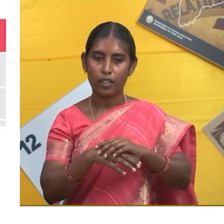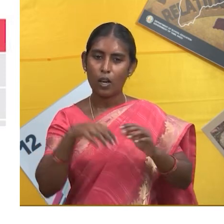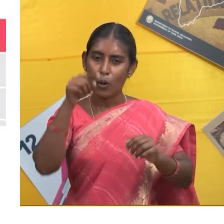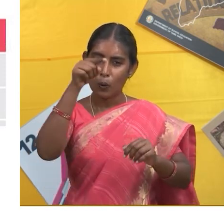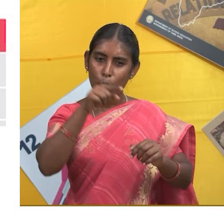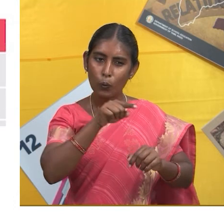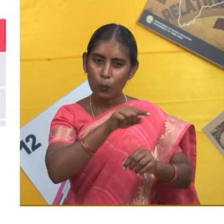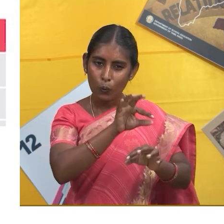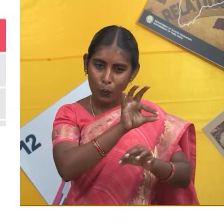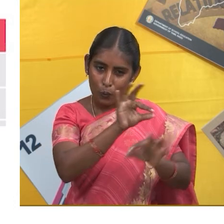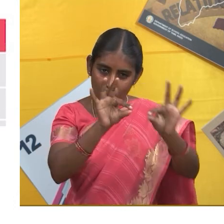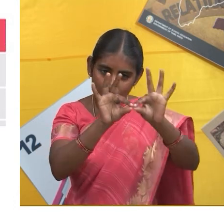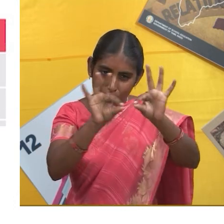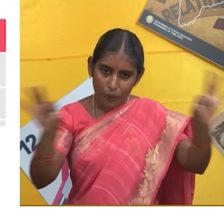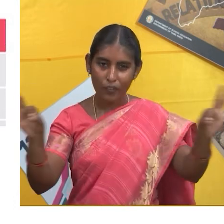Rotterqual